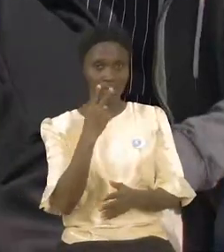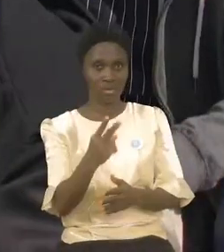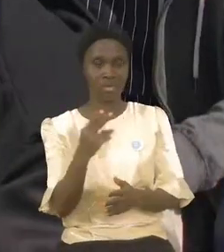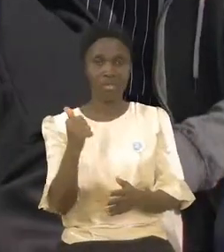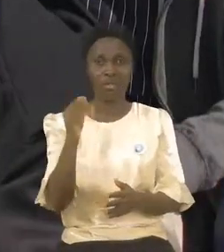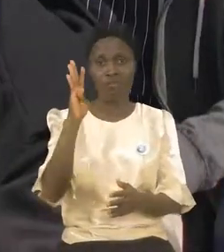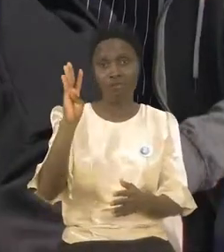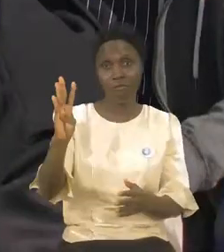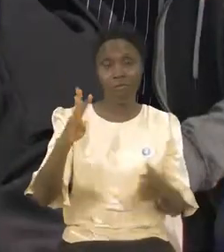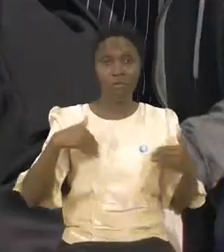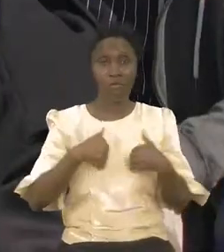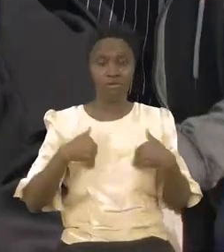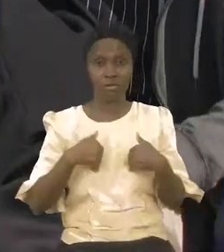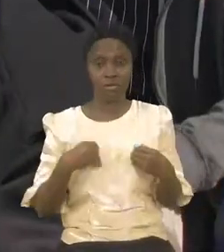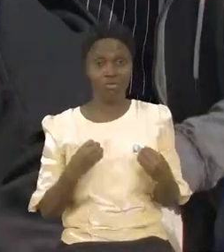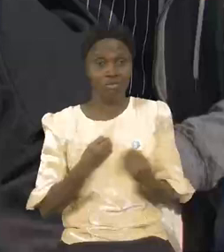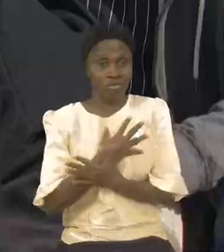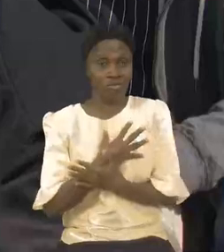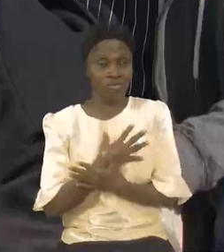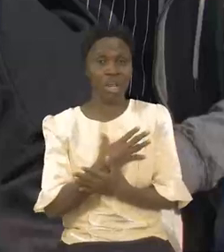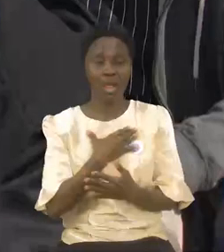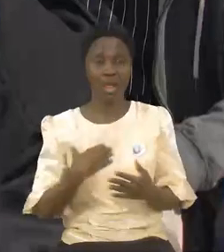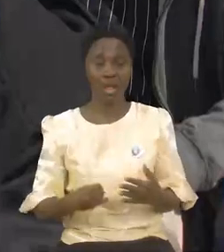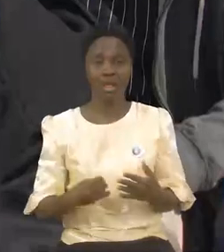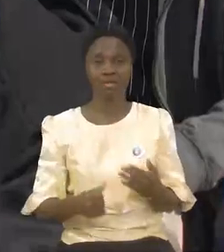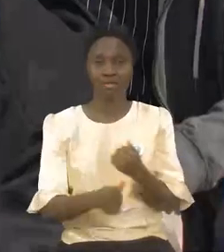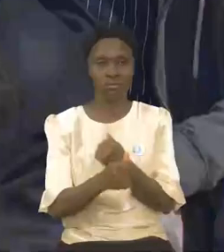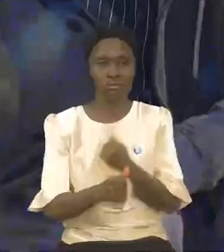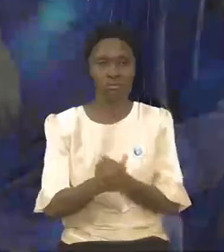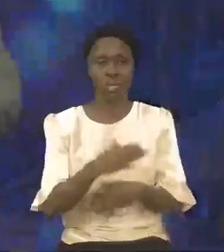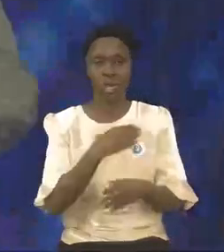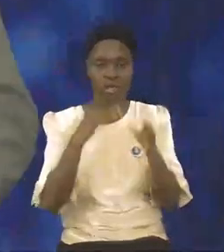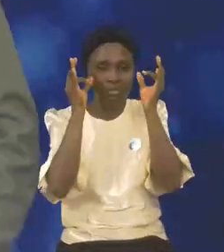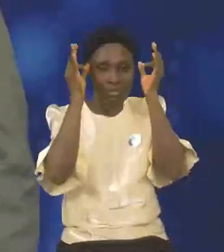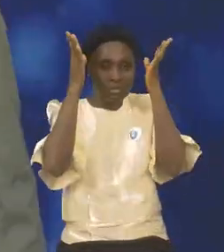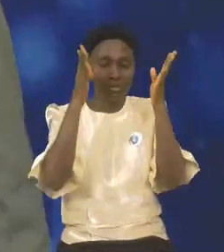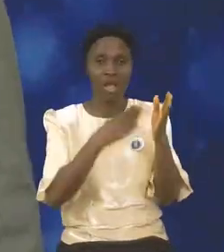que, après ceci, je vois dans la vision